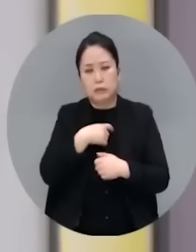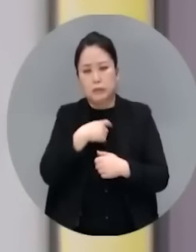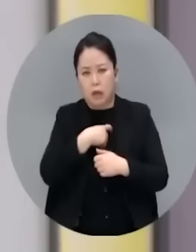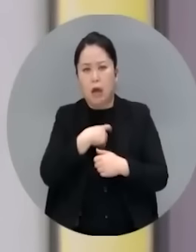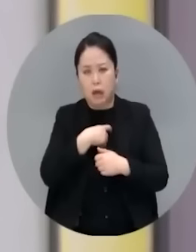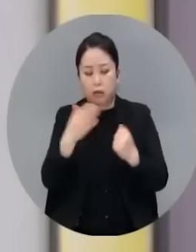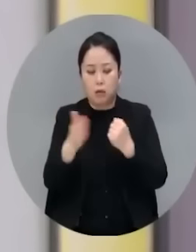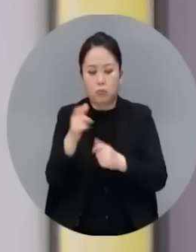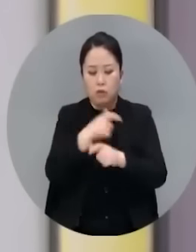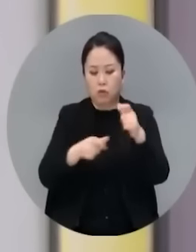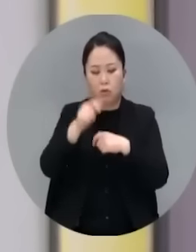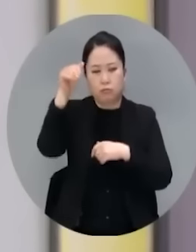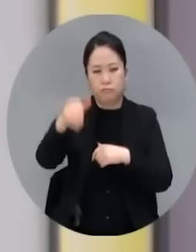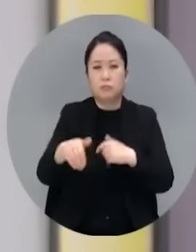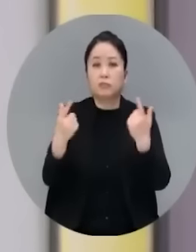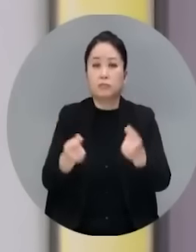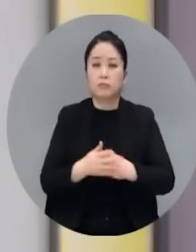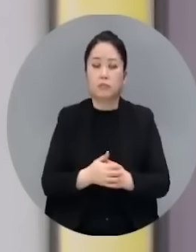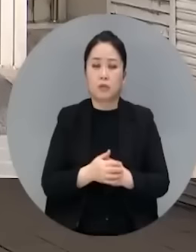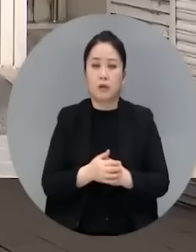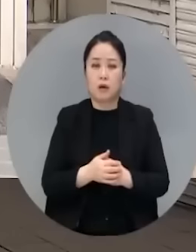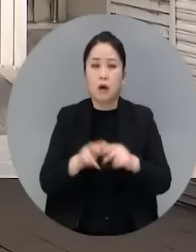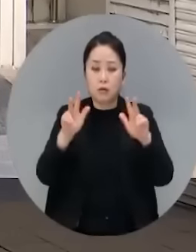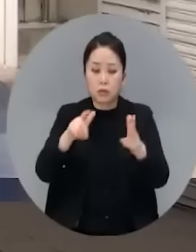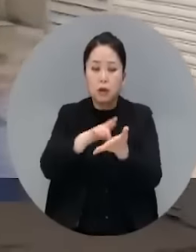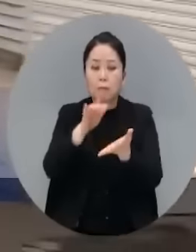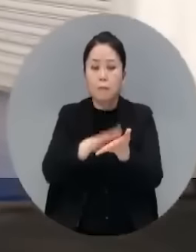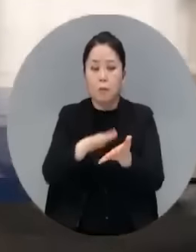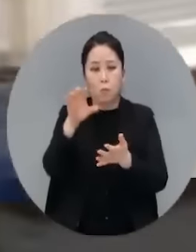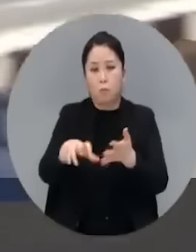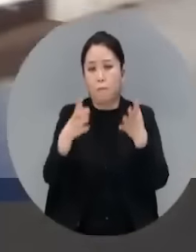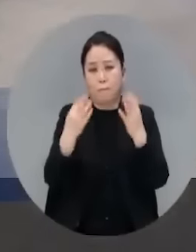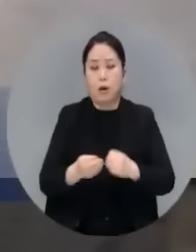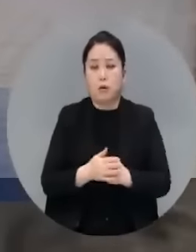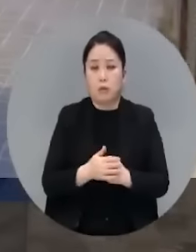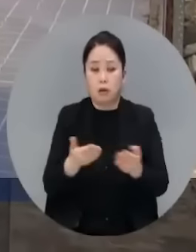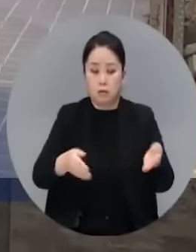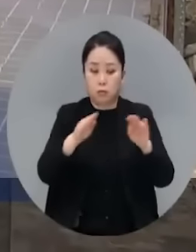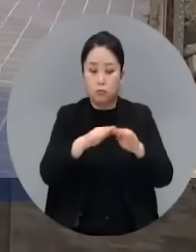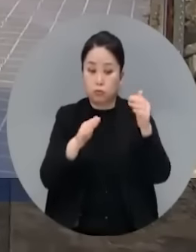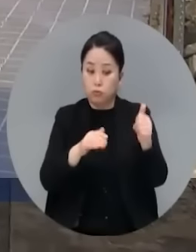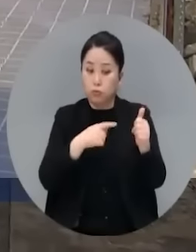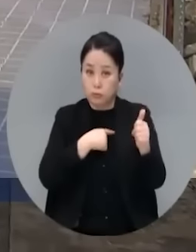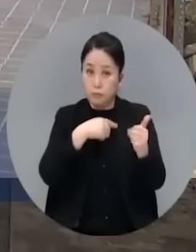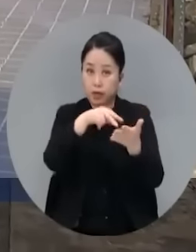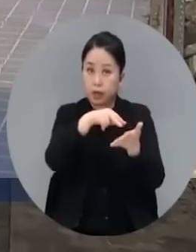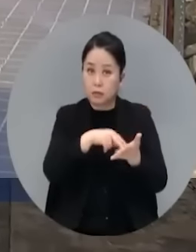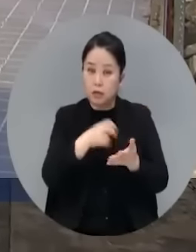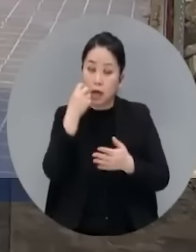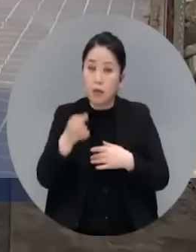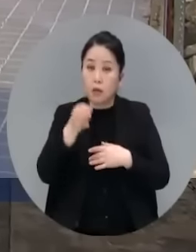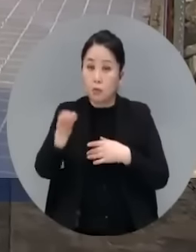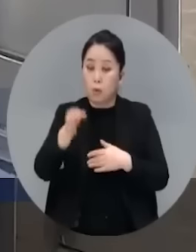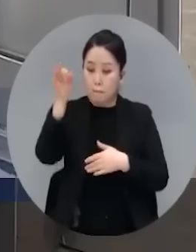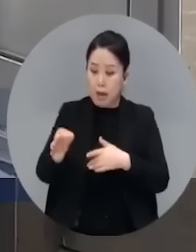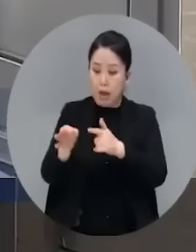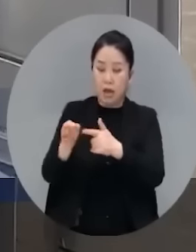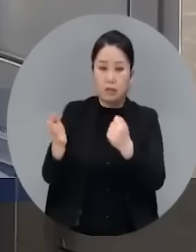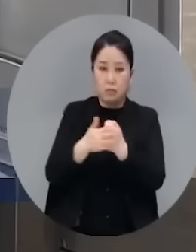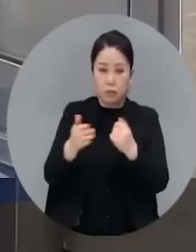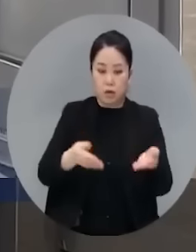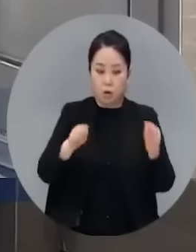한 요인으로 보입니다. 공실이 너무 많습니다. 지금 현실적으로. 건물주 입장에서는 자기가 임대료를 낮춤으로 해서 자기 건물